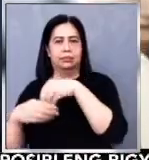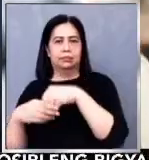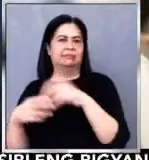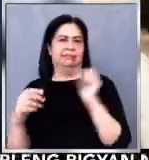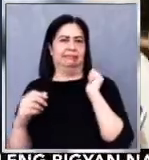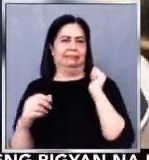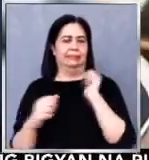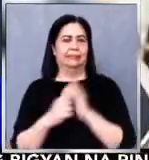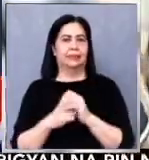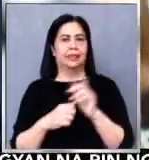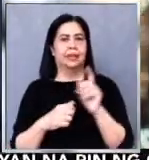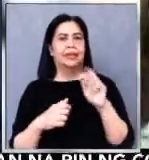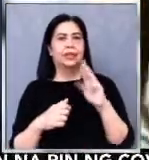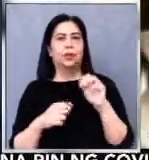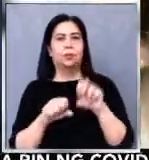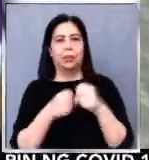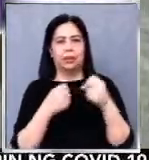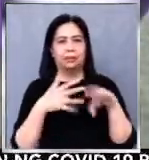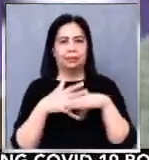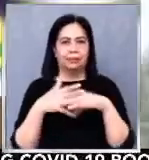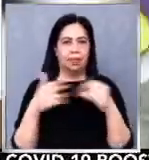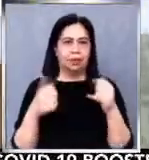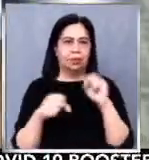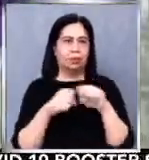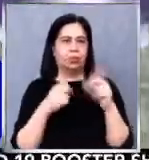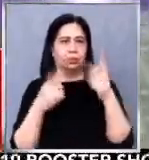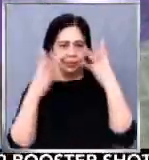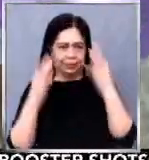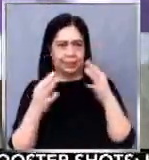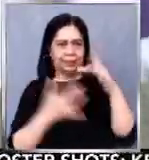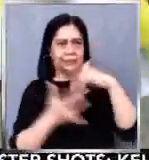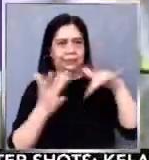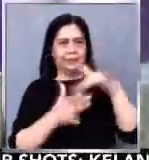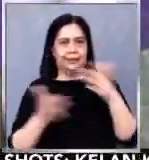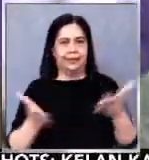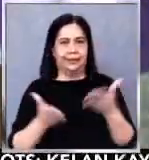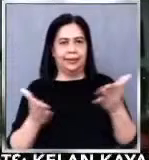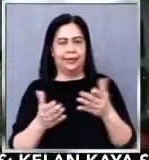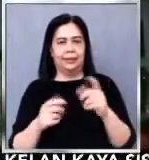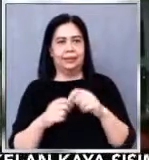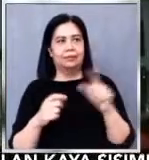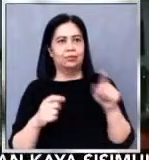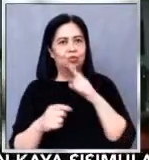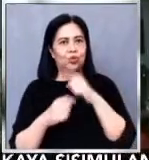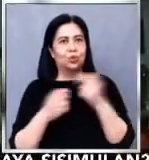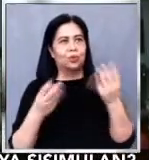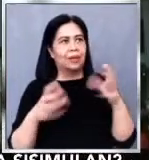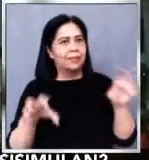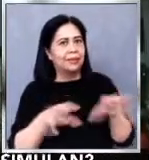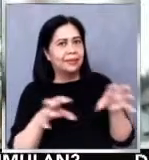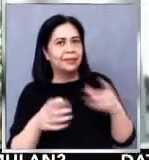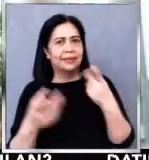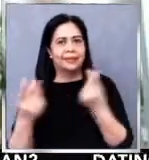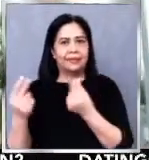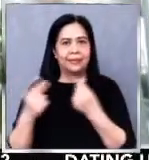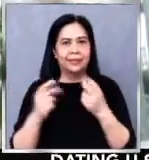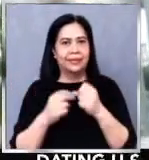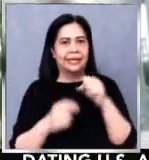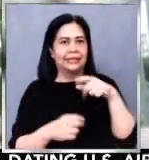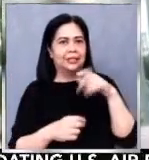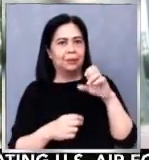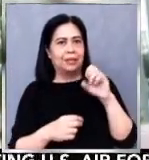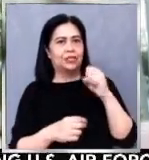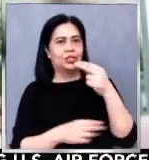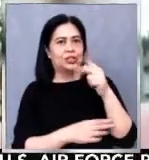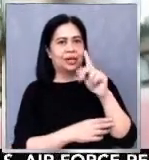kaya nag-decide kami na gumala dito. Hindi rin kasi sila mauubusan ng activities. Nariyan ang space shuttle para sa thrill